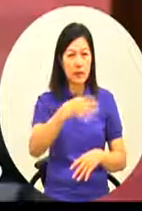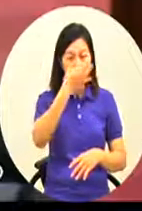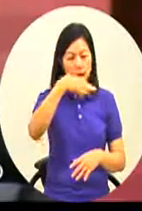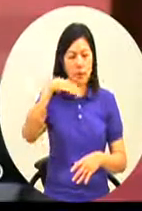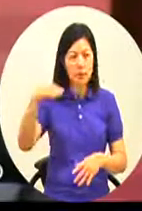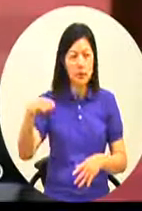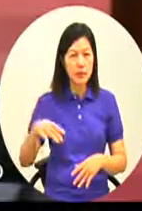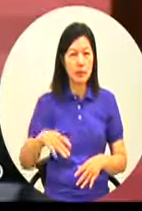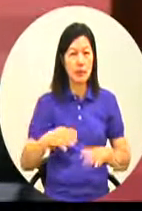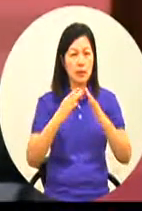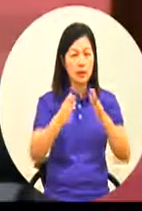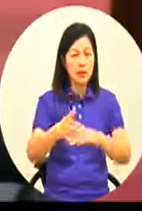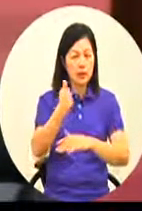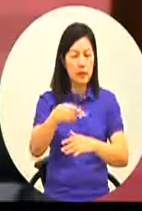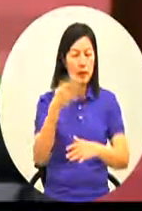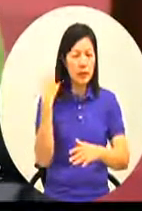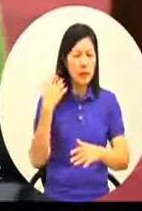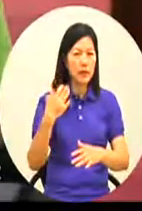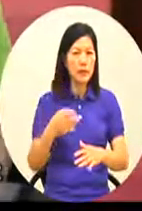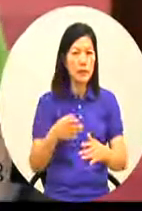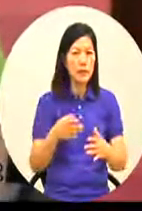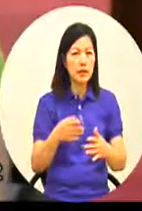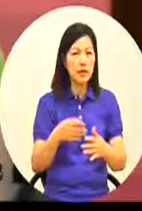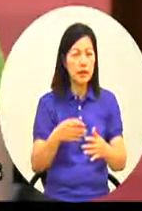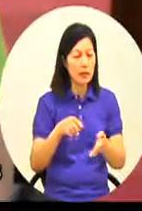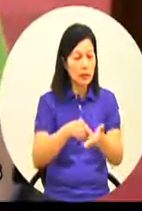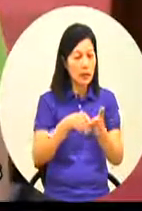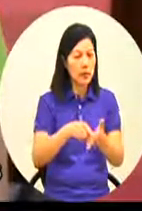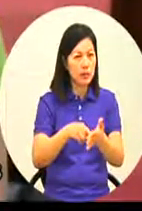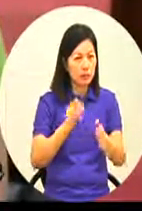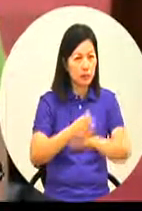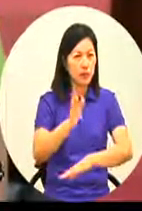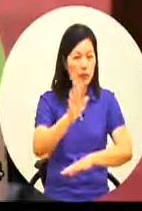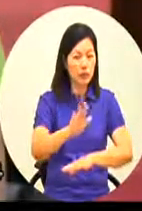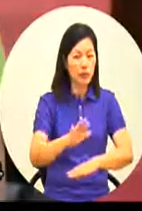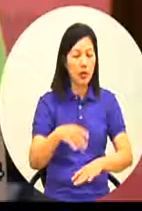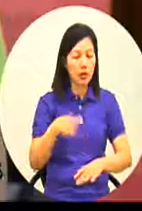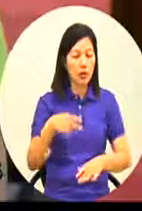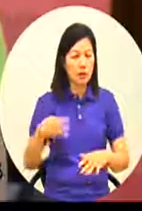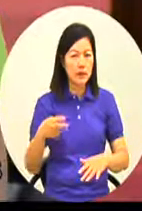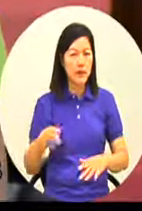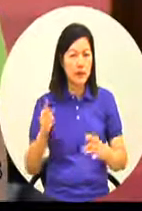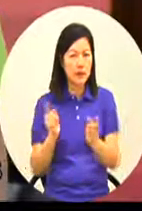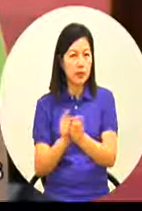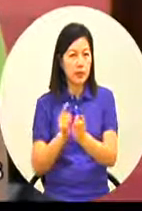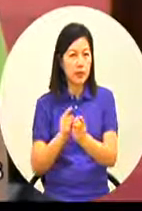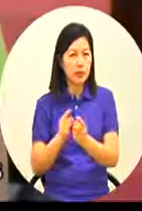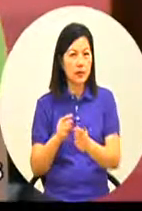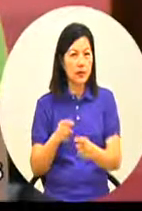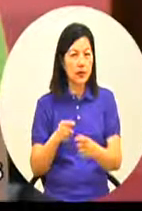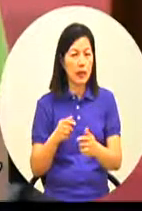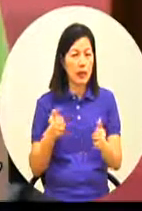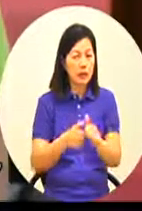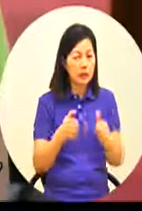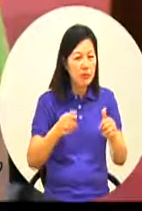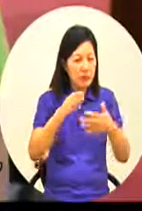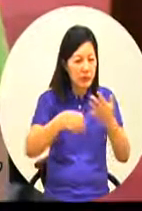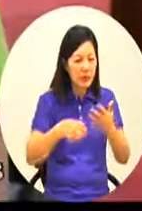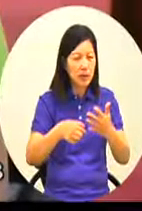的公所并无过。啊，当然，甲县政府这边遮的时阵，对不对？拄拄着，哎，附带条件就是爱揢着，